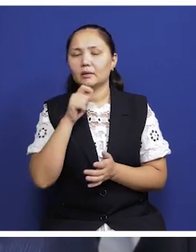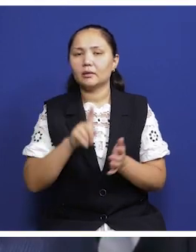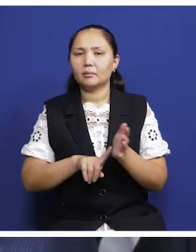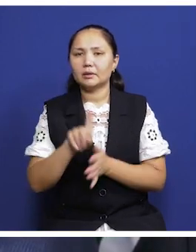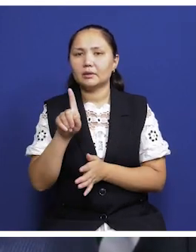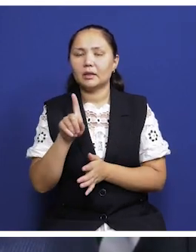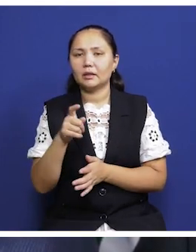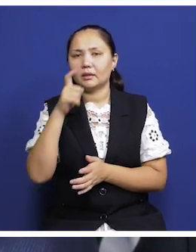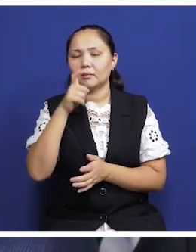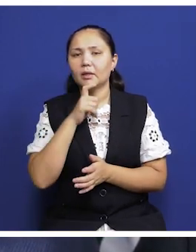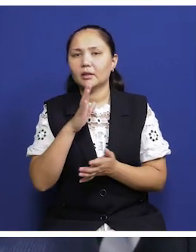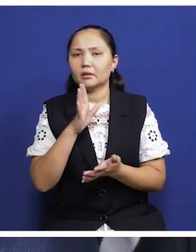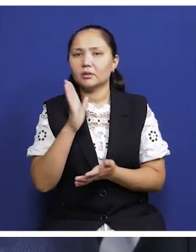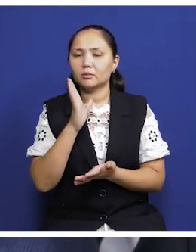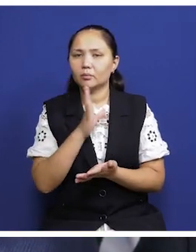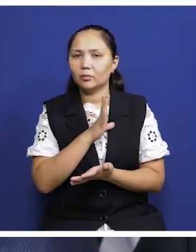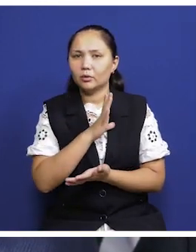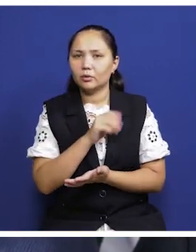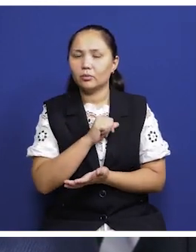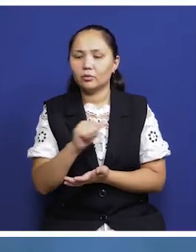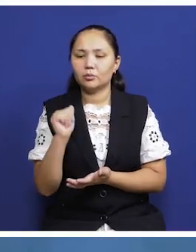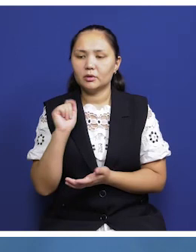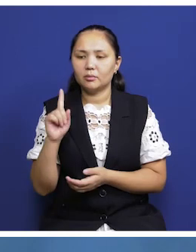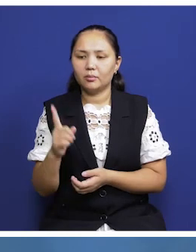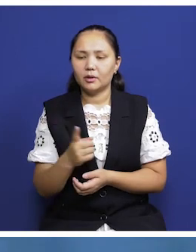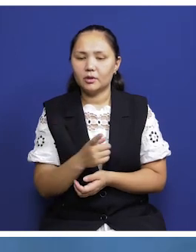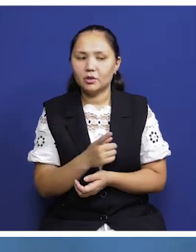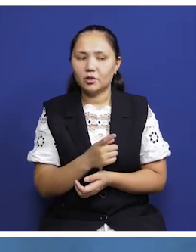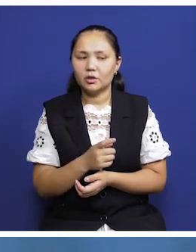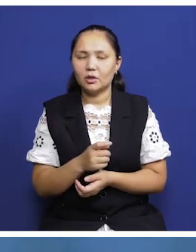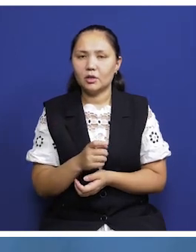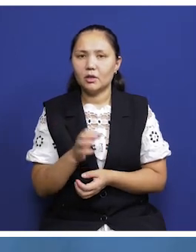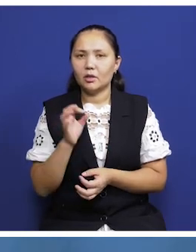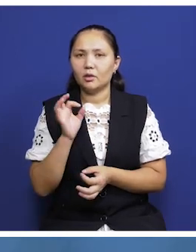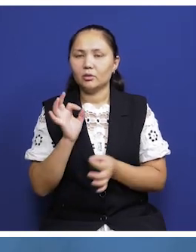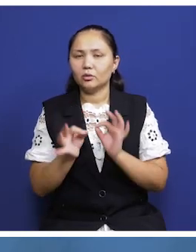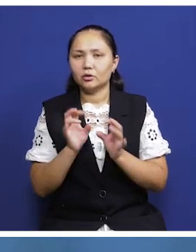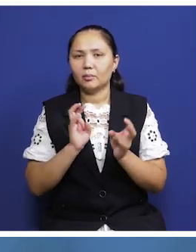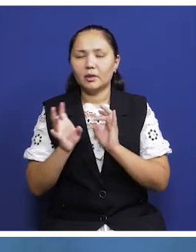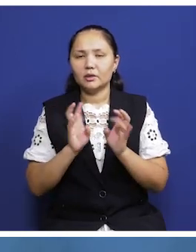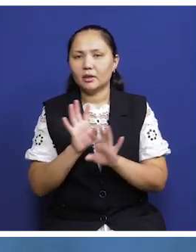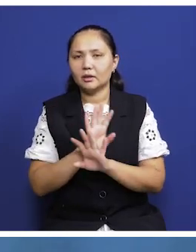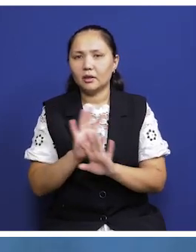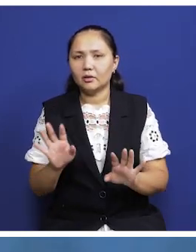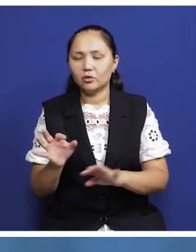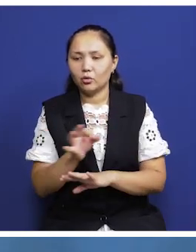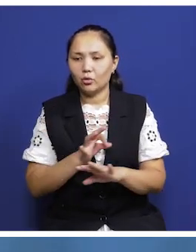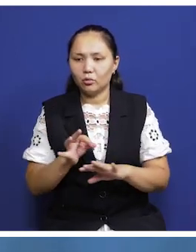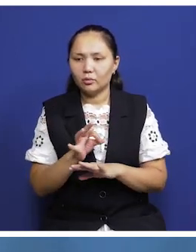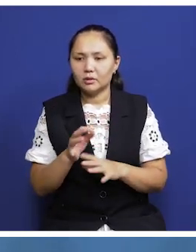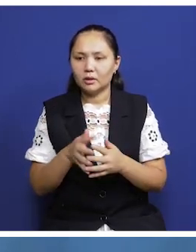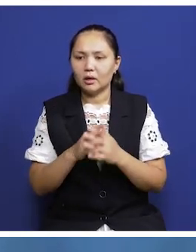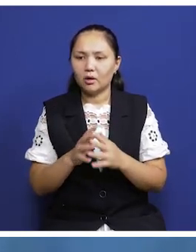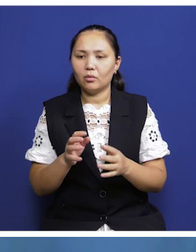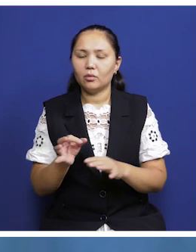болды. Себебі бізде өзімізде де бірінші рет келгеннен кейін оған бірінші түсіну керек, сосын оны аудан әкімге, аудан әкімінен ары қарай